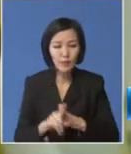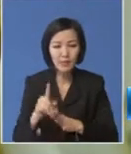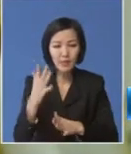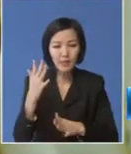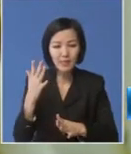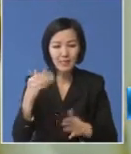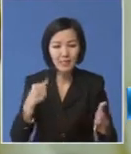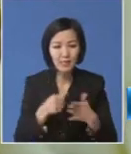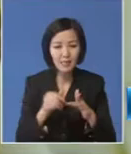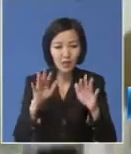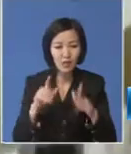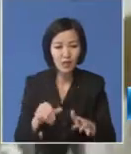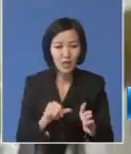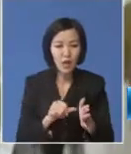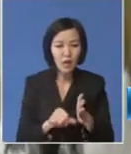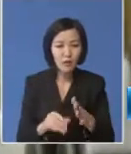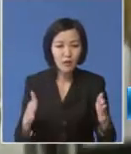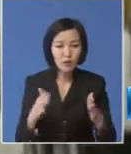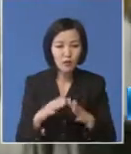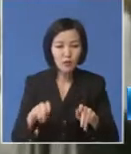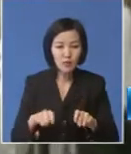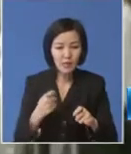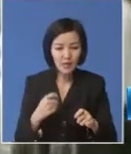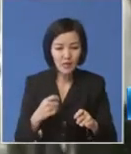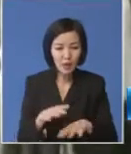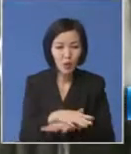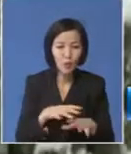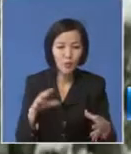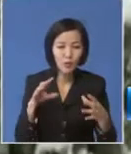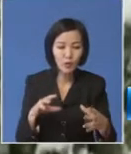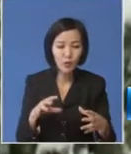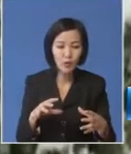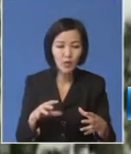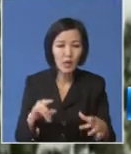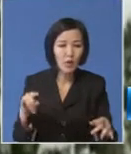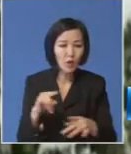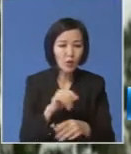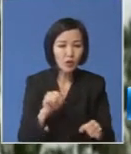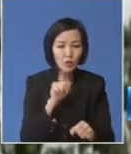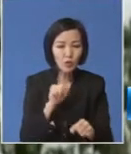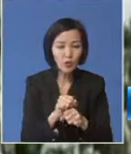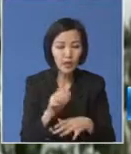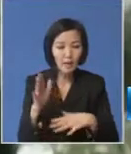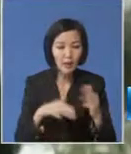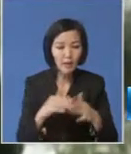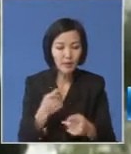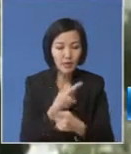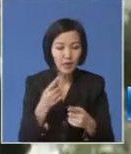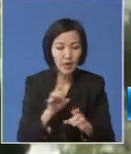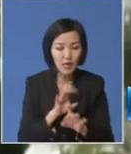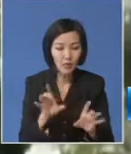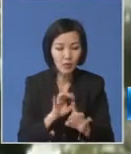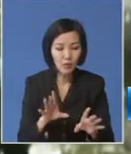жауған. Салдарынан 600 нысан қираған. Сондай ақ қоғамдық көлік қатынасы әуе рейстері тоқтаған. Мамандардың хабарлауынша, аймақта